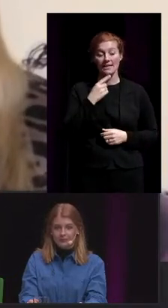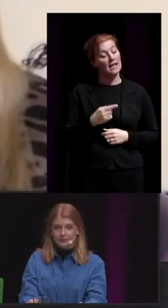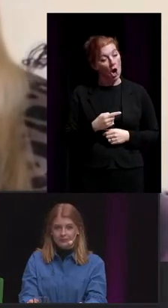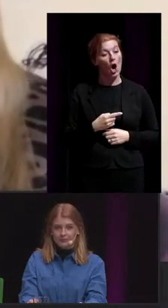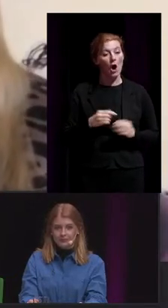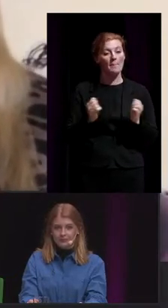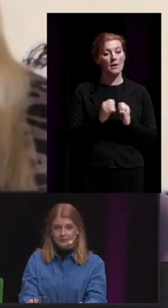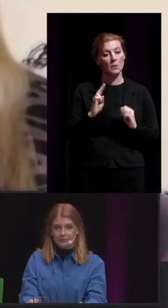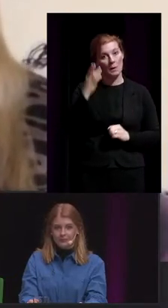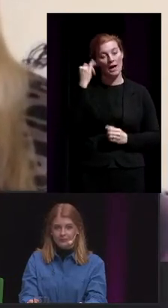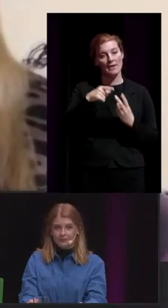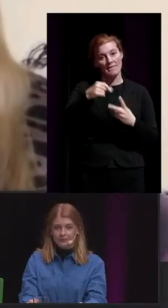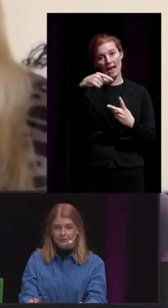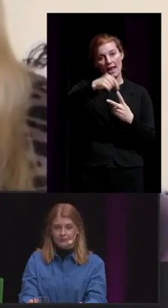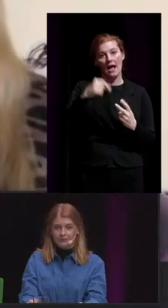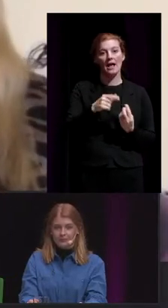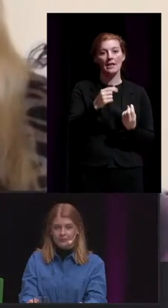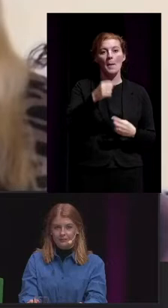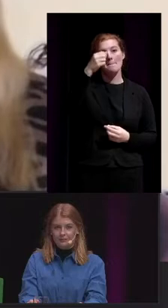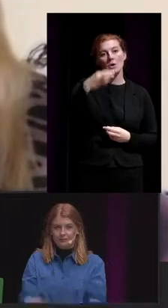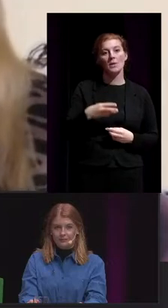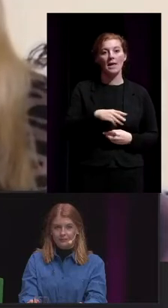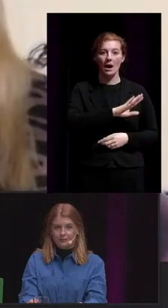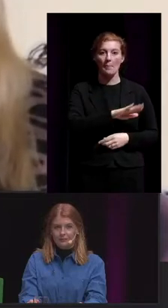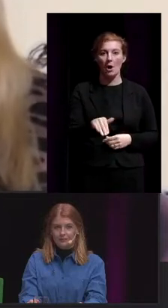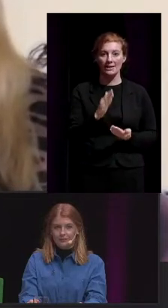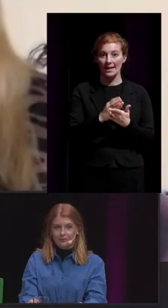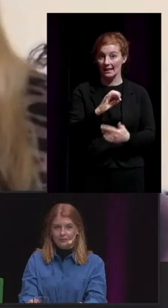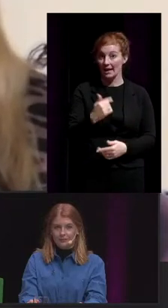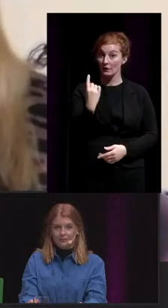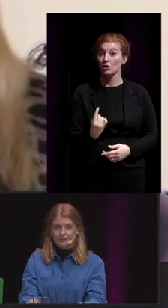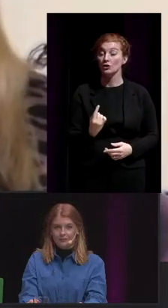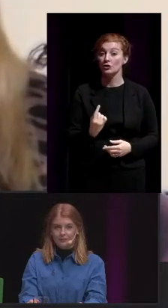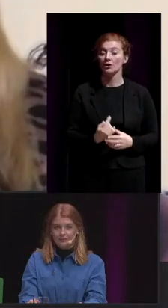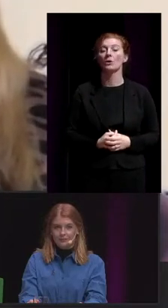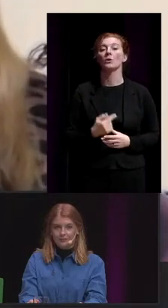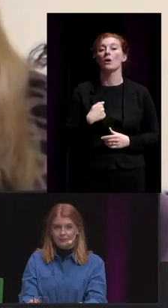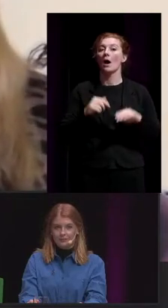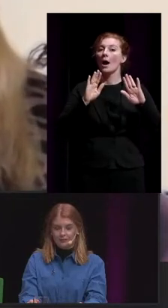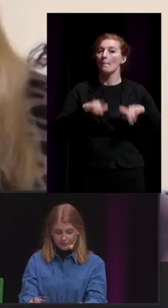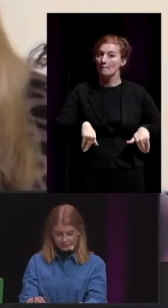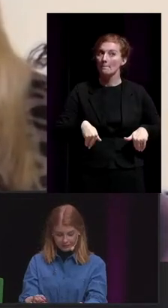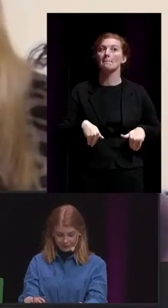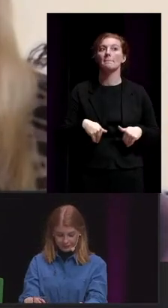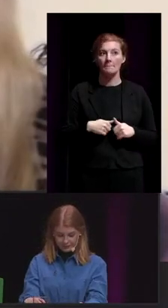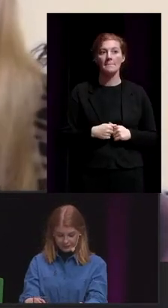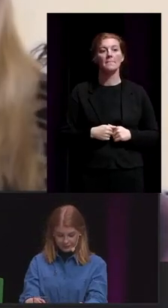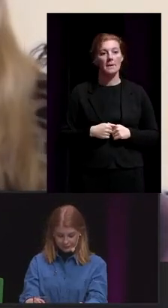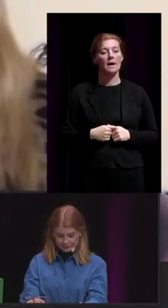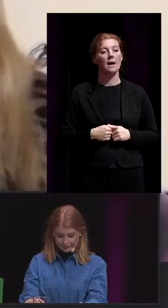faktiskt välja att prioritera barnens rättigheter först. Och jag har faktiskt fått väldigt